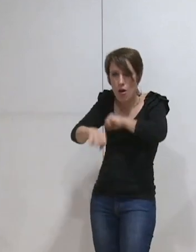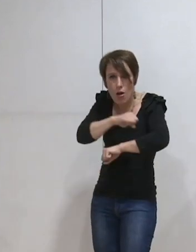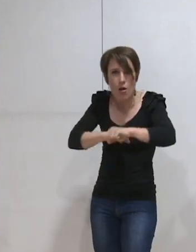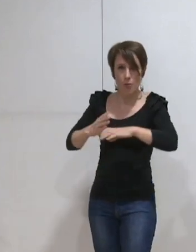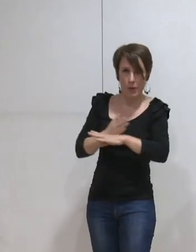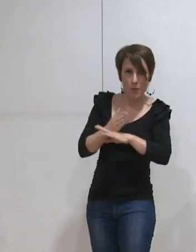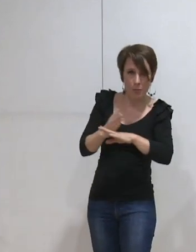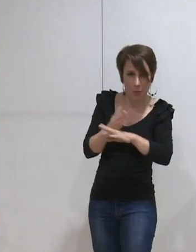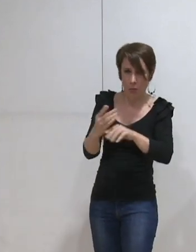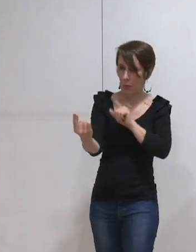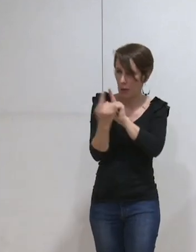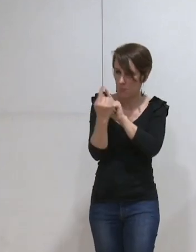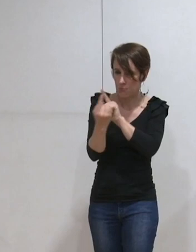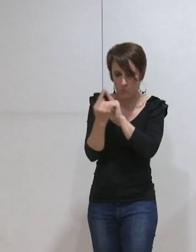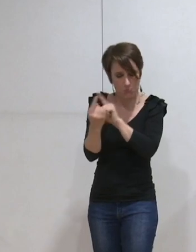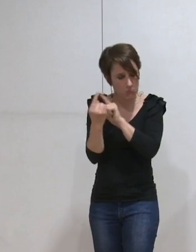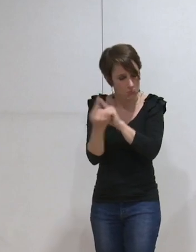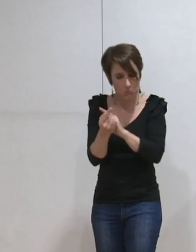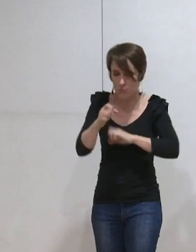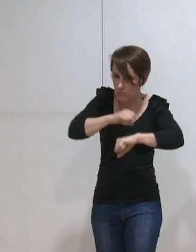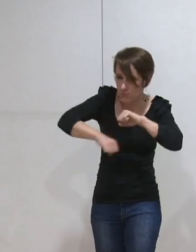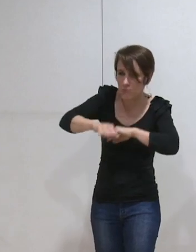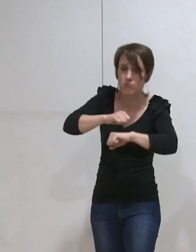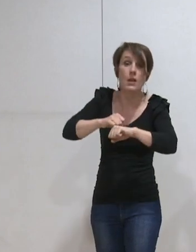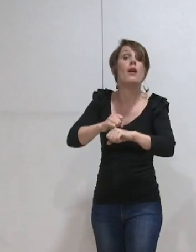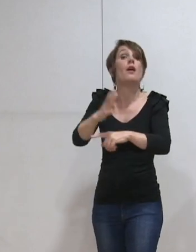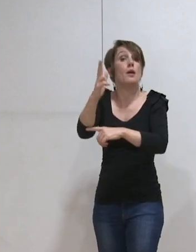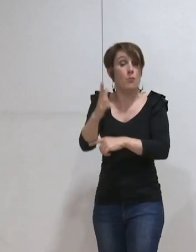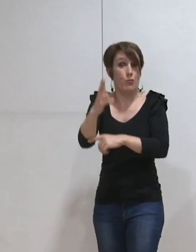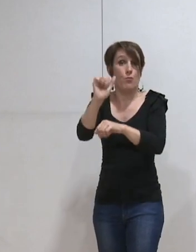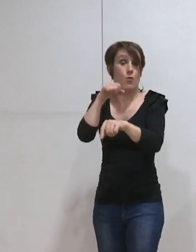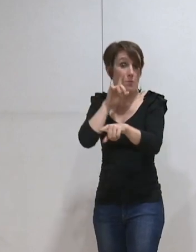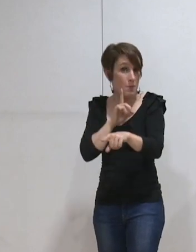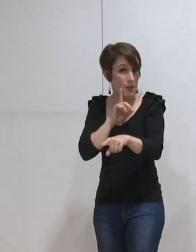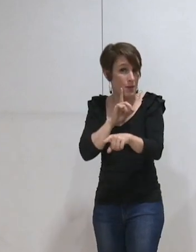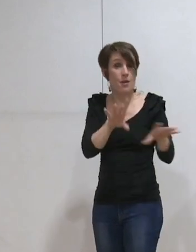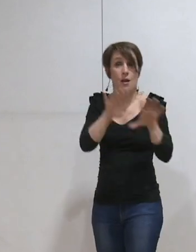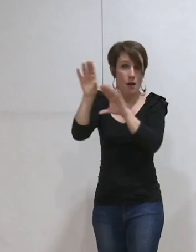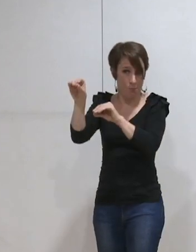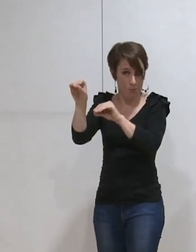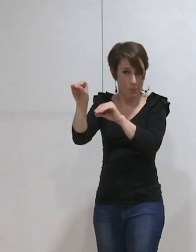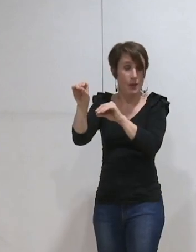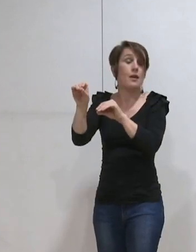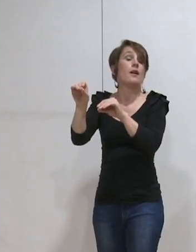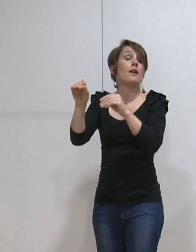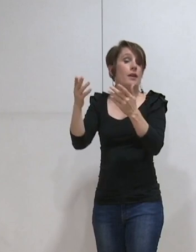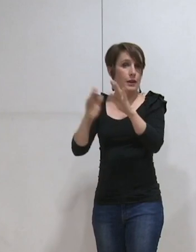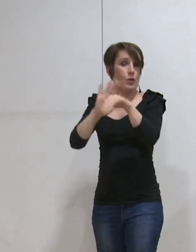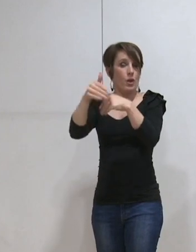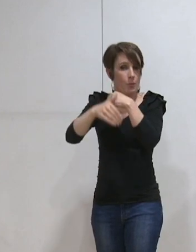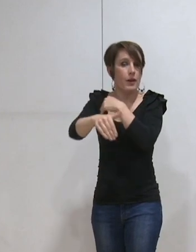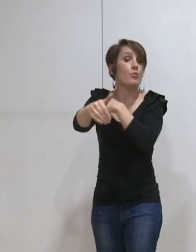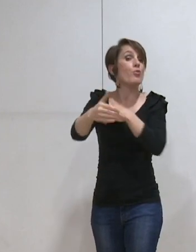régulière une mise en œuvre effective à partir du 1er mai et ensuite la création d'un projet de service qui sera